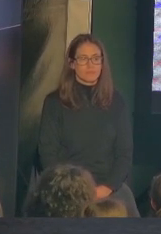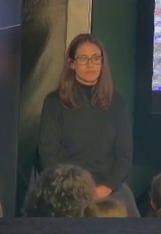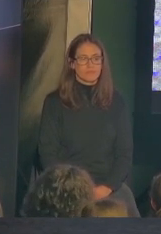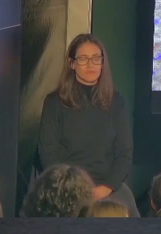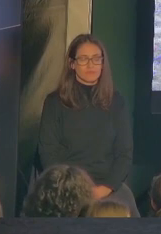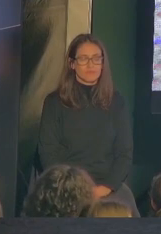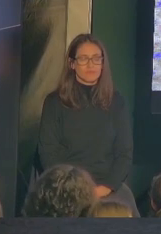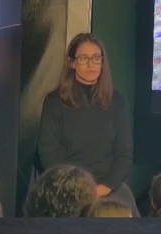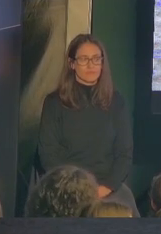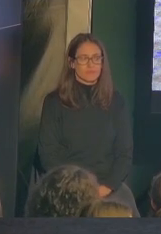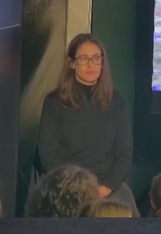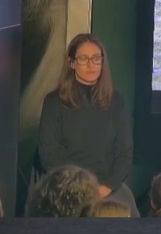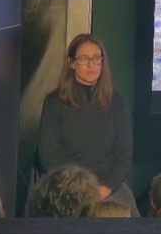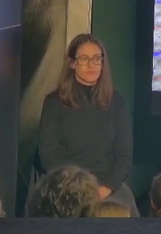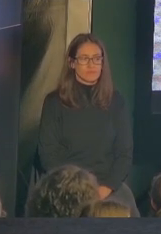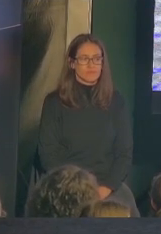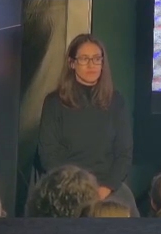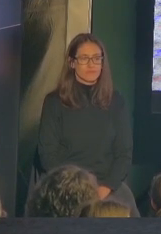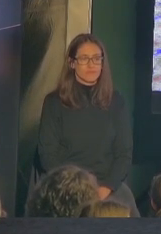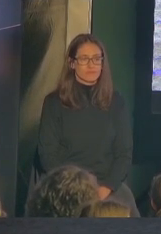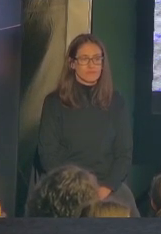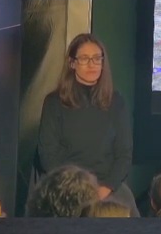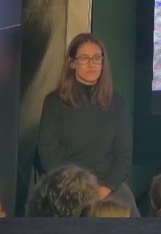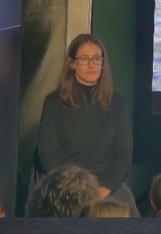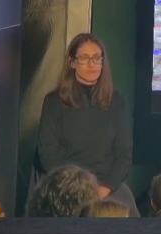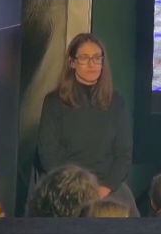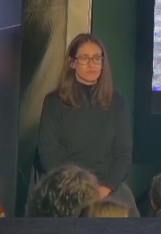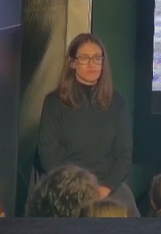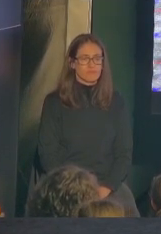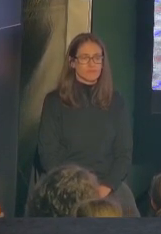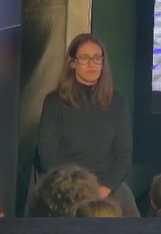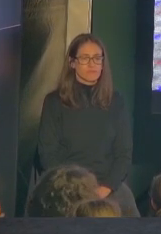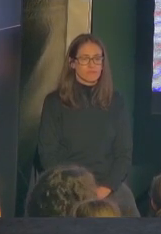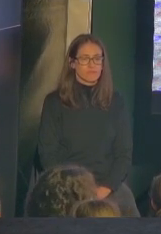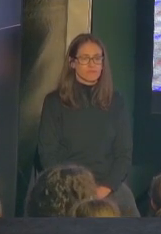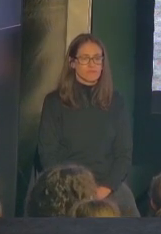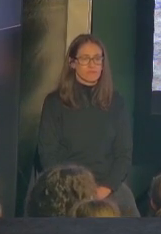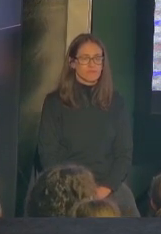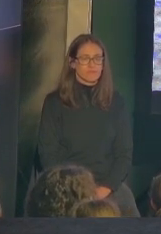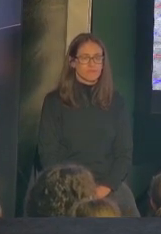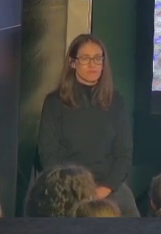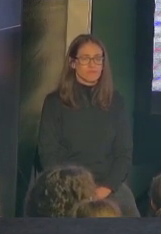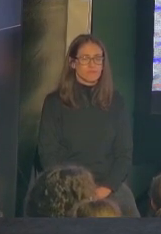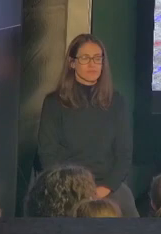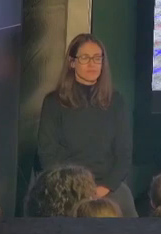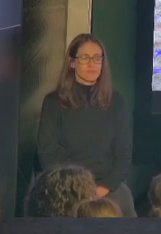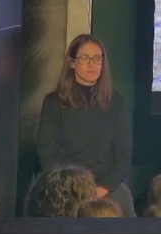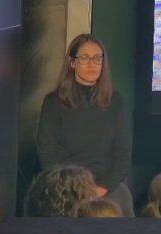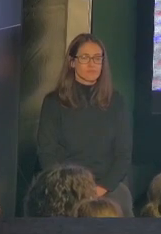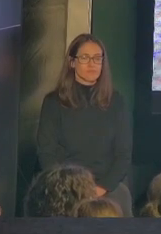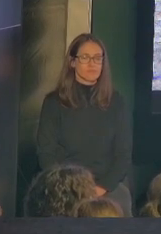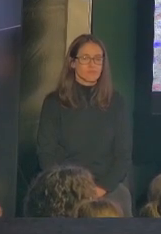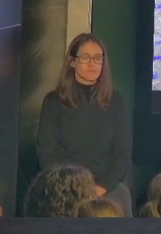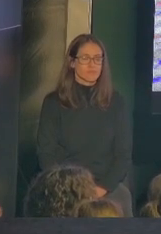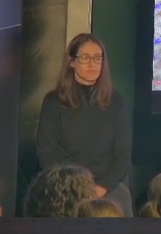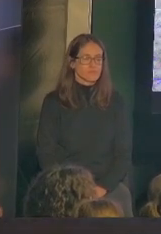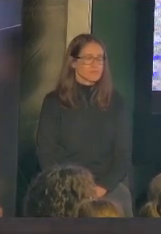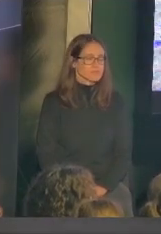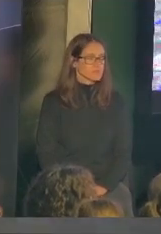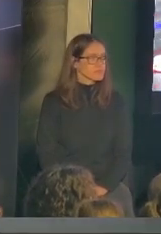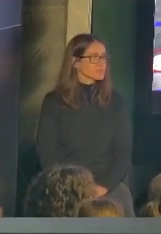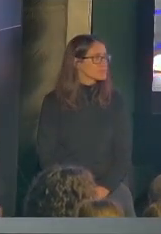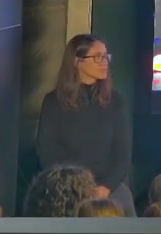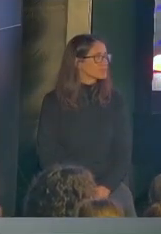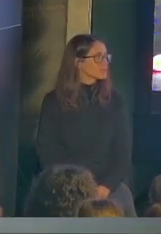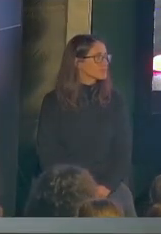Bueno, tranquil·la, no te preocupes. Vale, en aquest cas, aquest colador